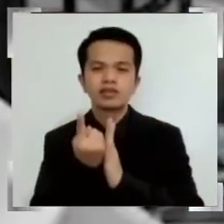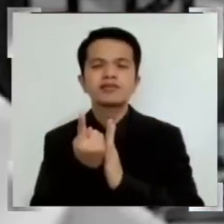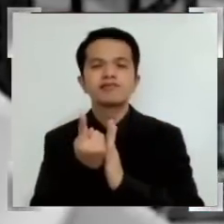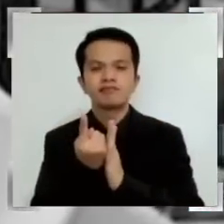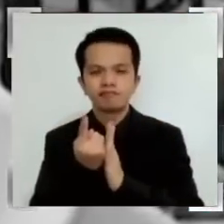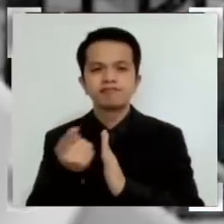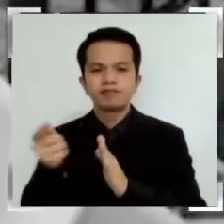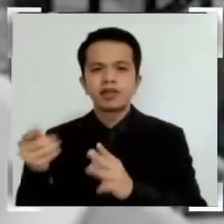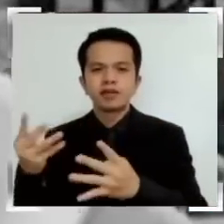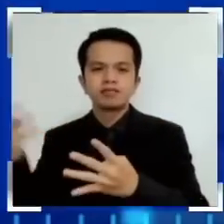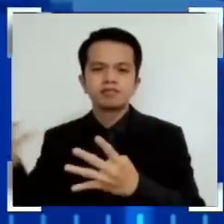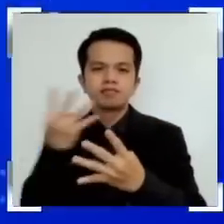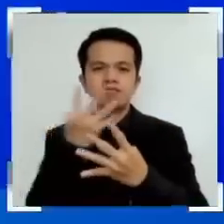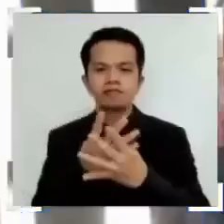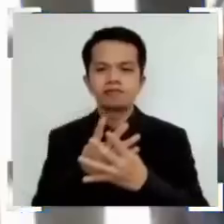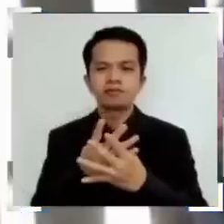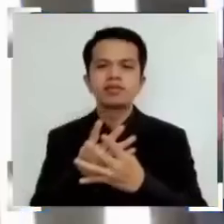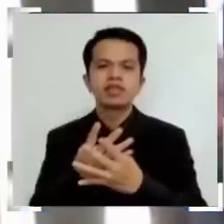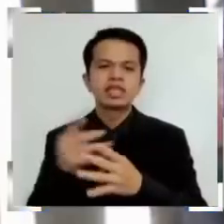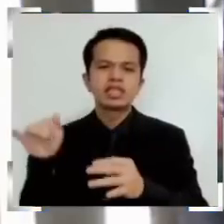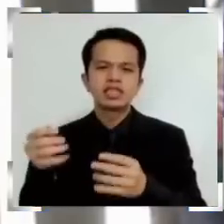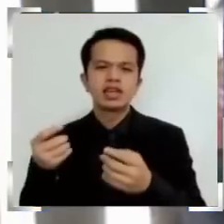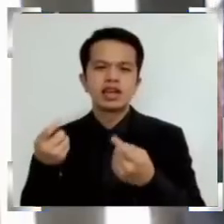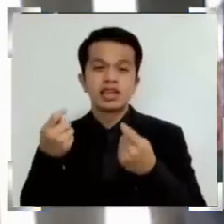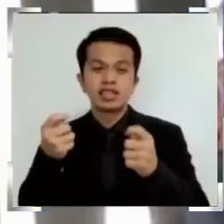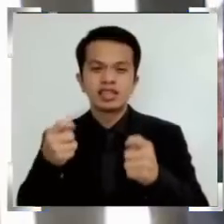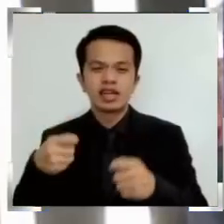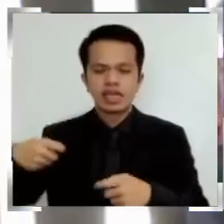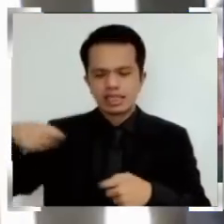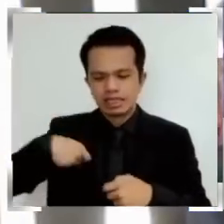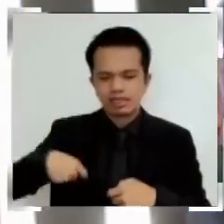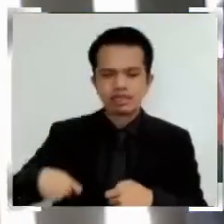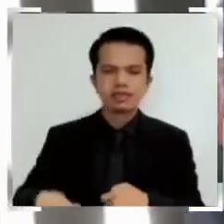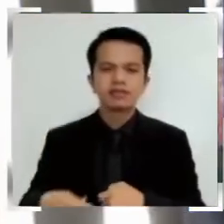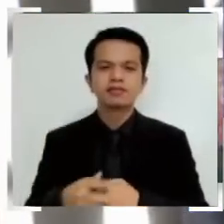suspect na nagsaksak din daw sa sarili. Ang initial natin ng investigation, no?